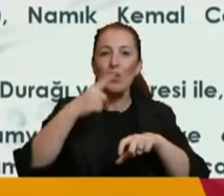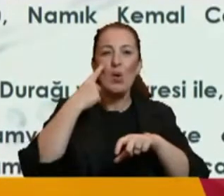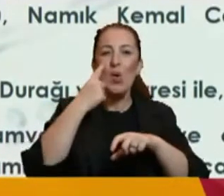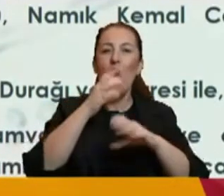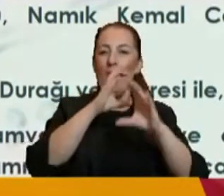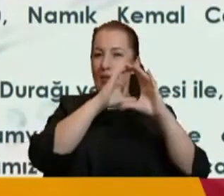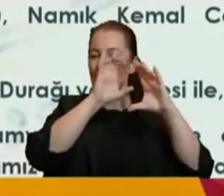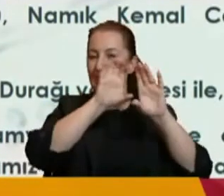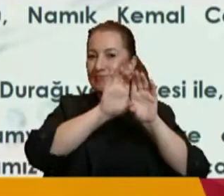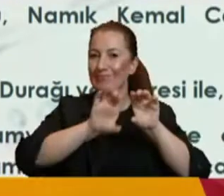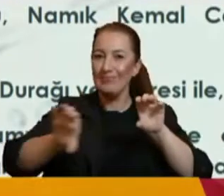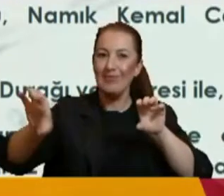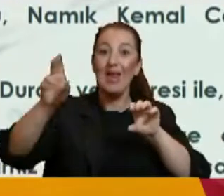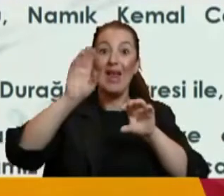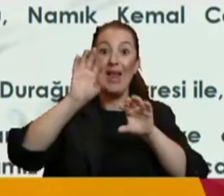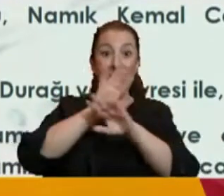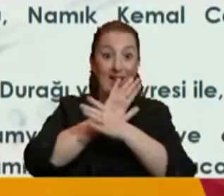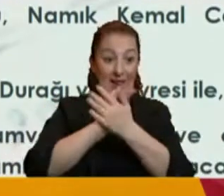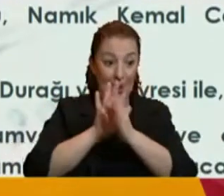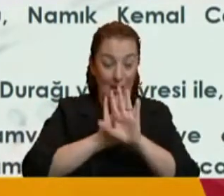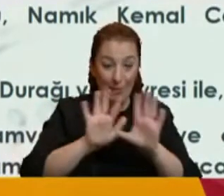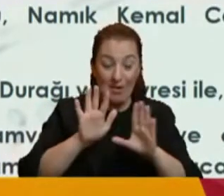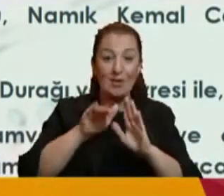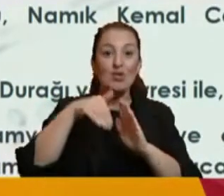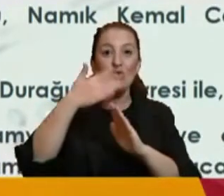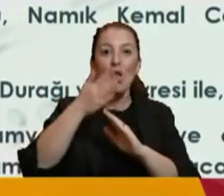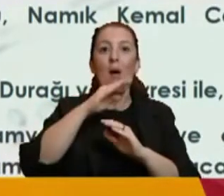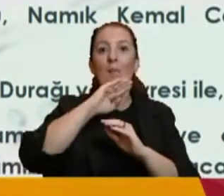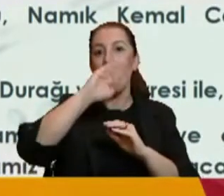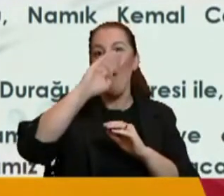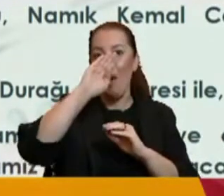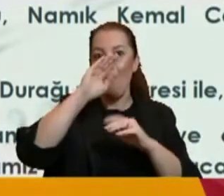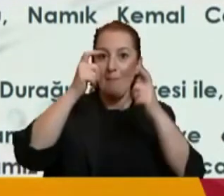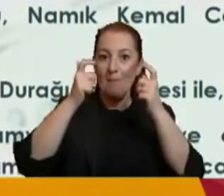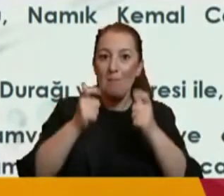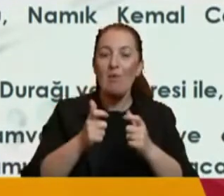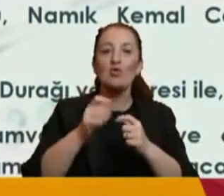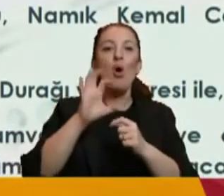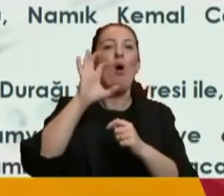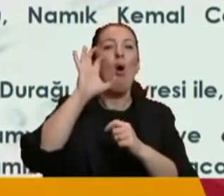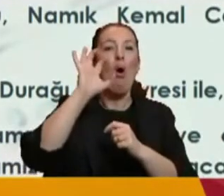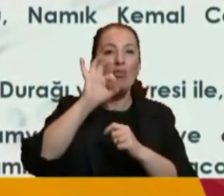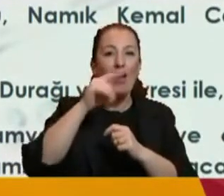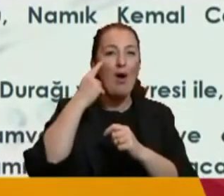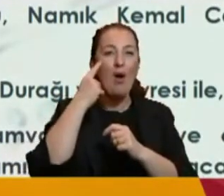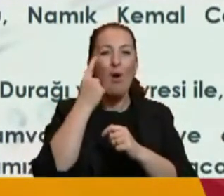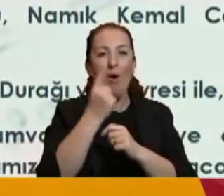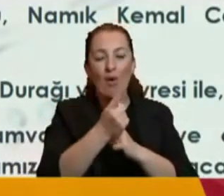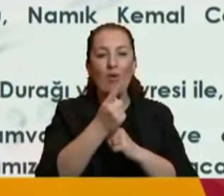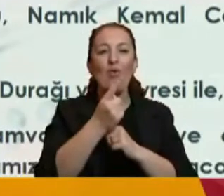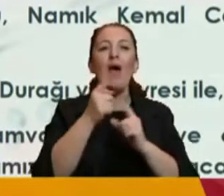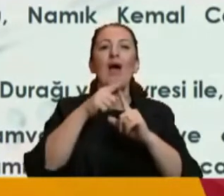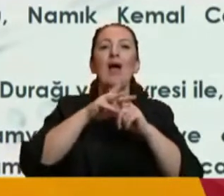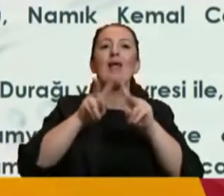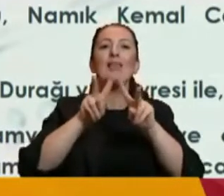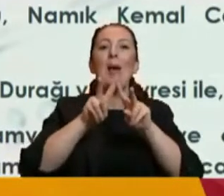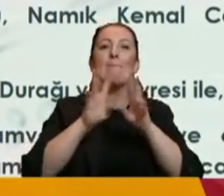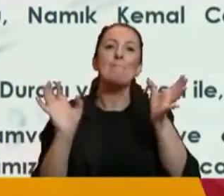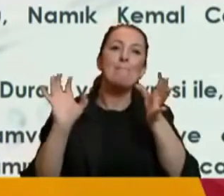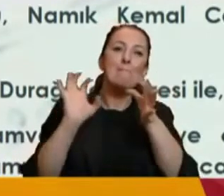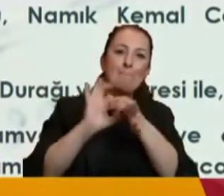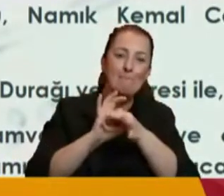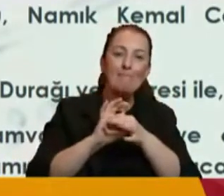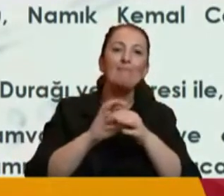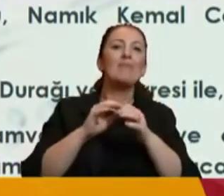tamamladığımız zaman Bayrampaşa ilçesinde otogar hav bağlantı yolunda Terazidere metro